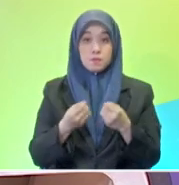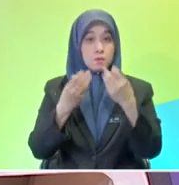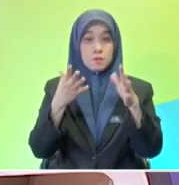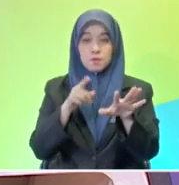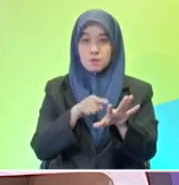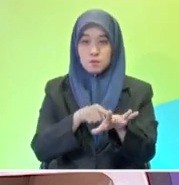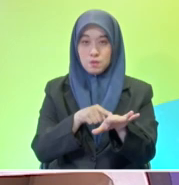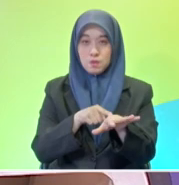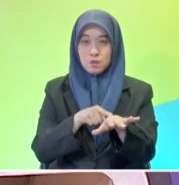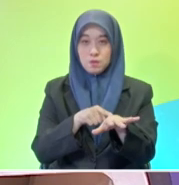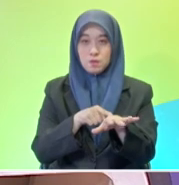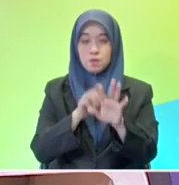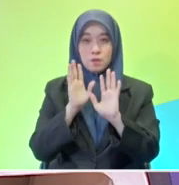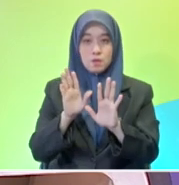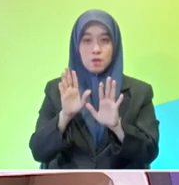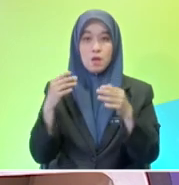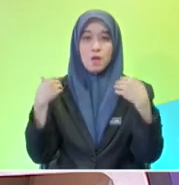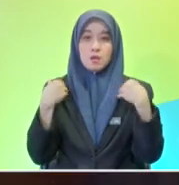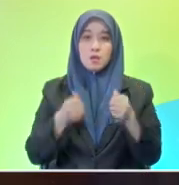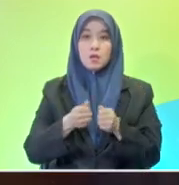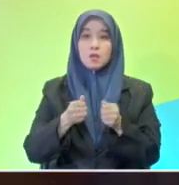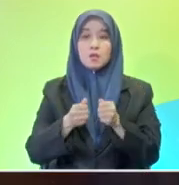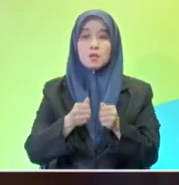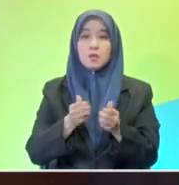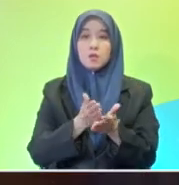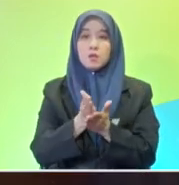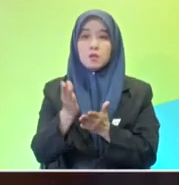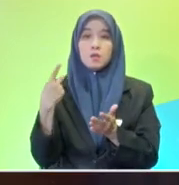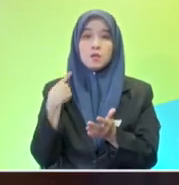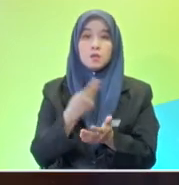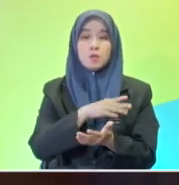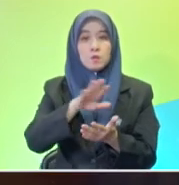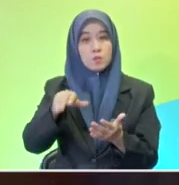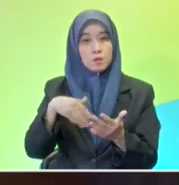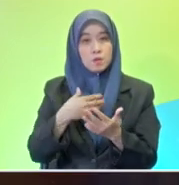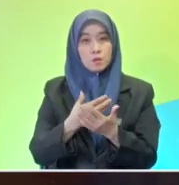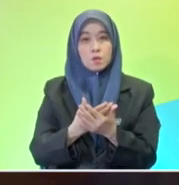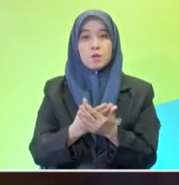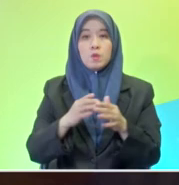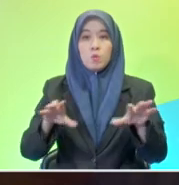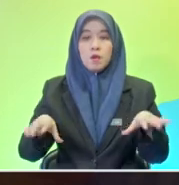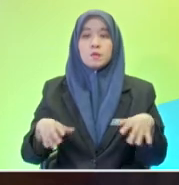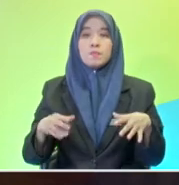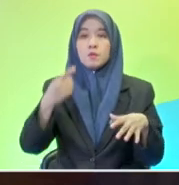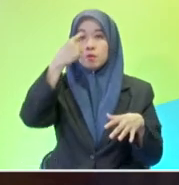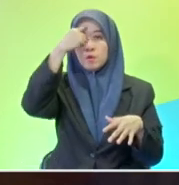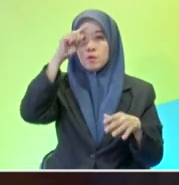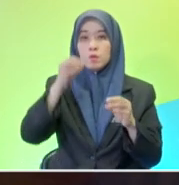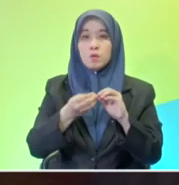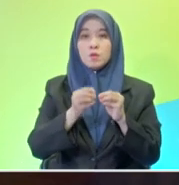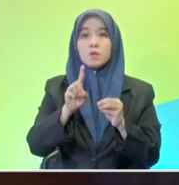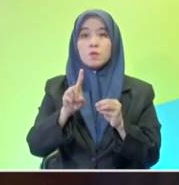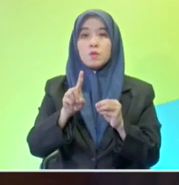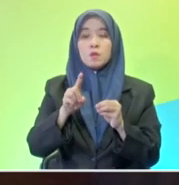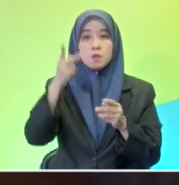dulu lepas tu nanti ada aktiviti seterusnya yang kita kena buat Oke Jom mri-murid kita belajar dulu untuk yang pertama ni kita nak mengenal